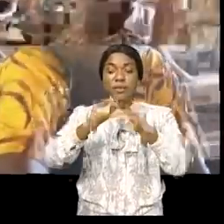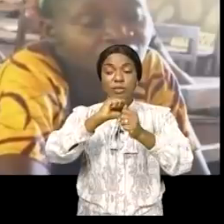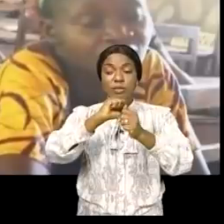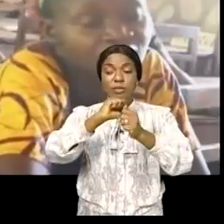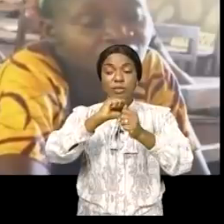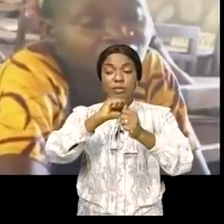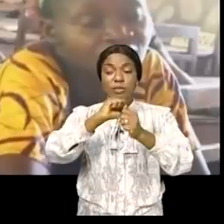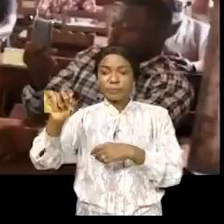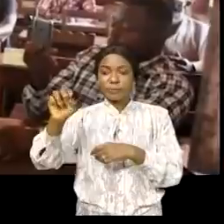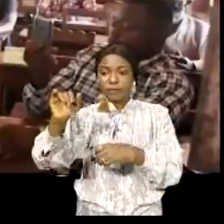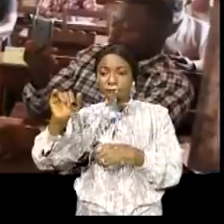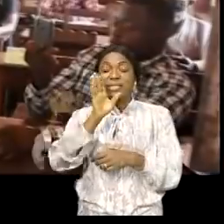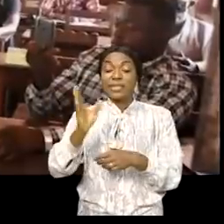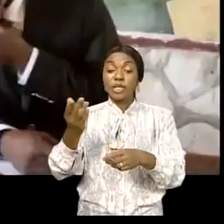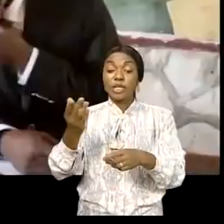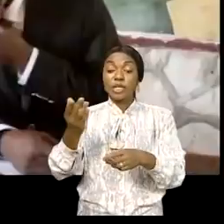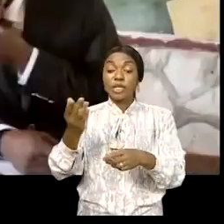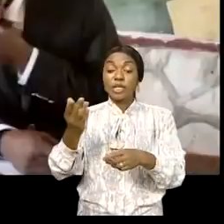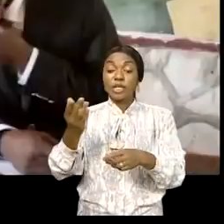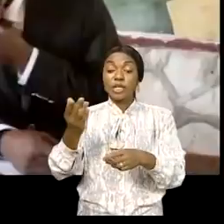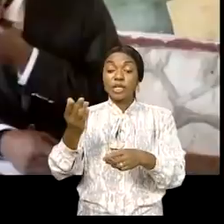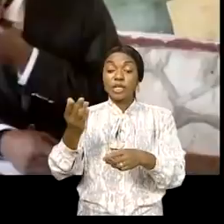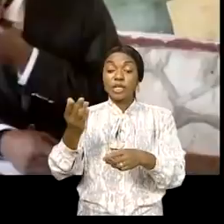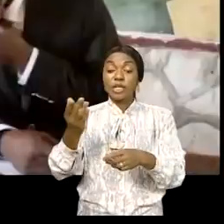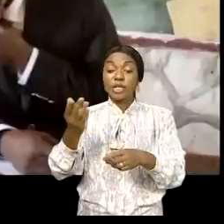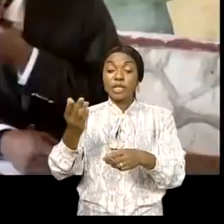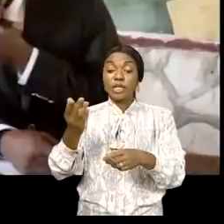du 15 à 19 juin en cours.